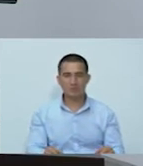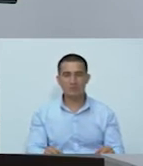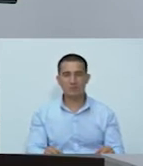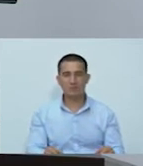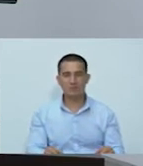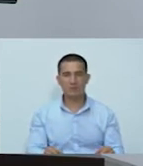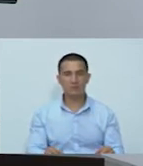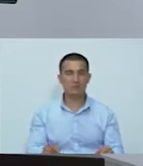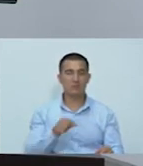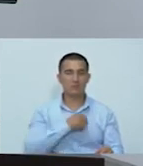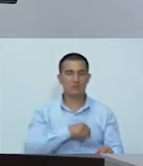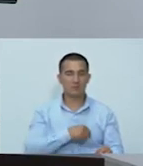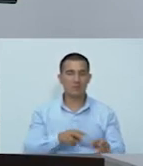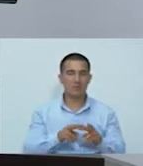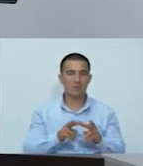Xuddi shu tarzda